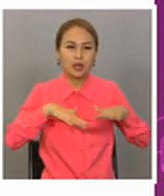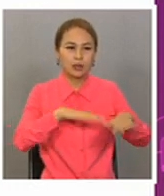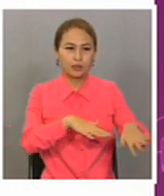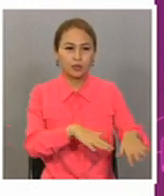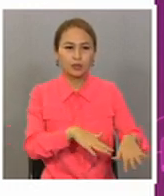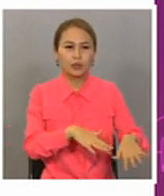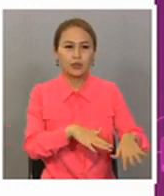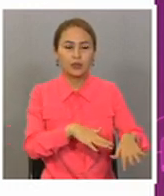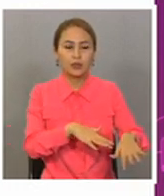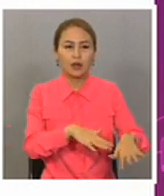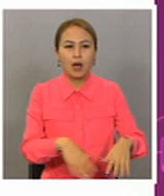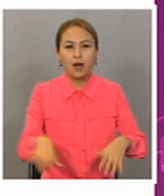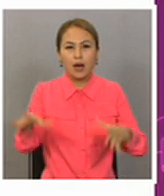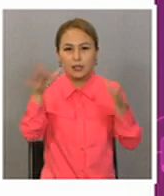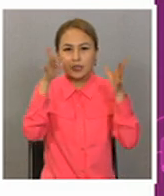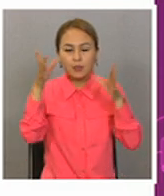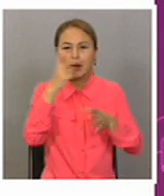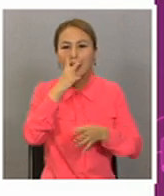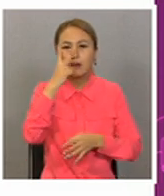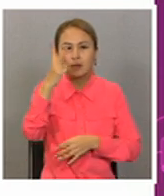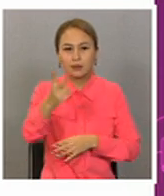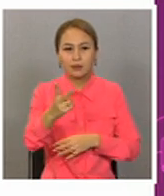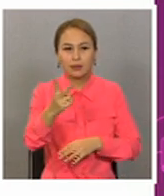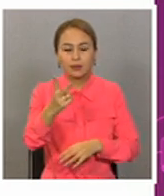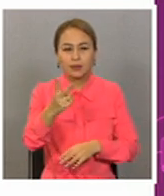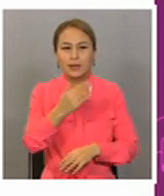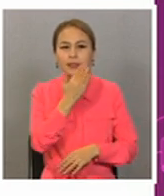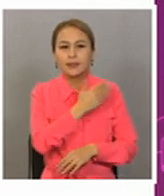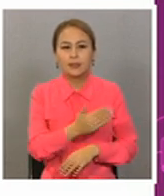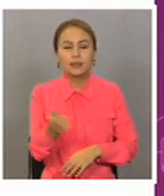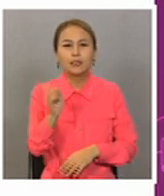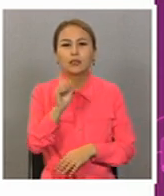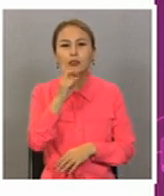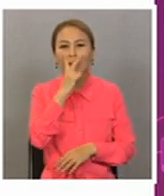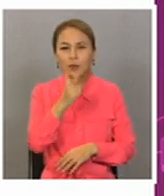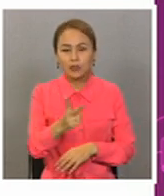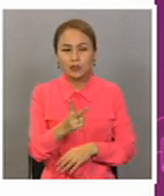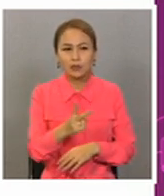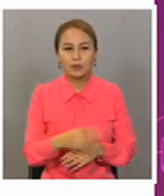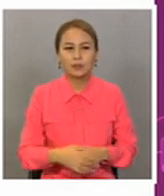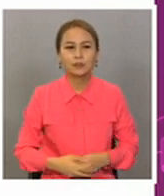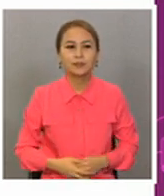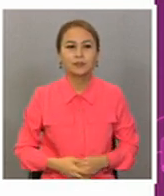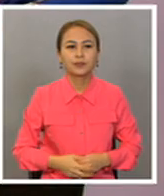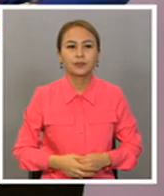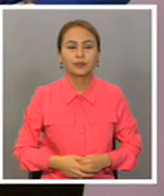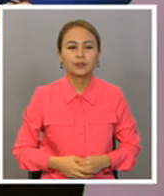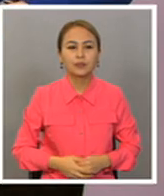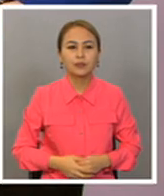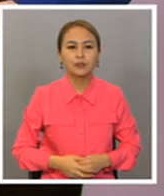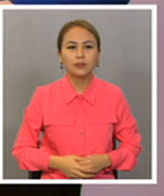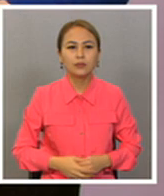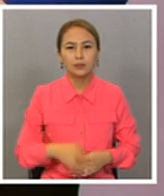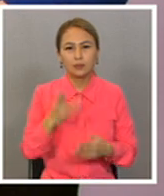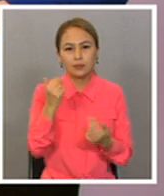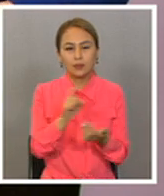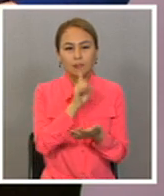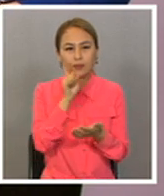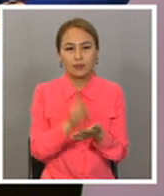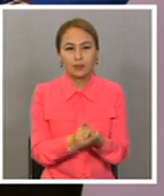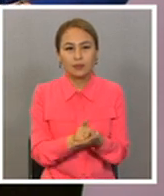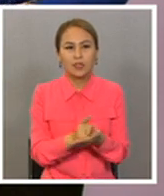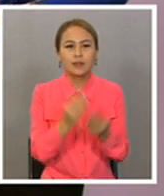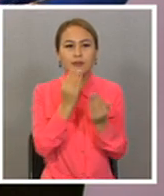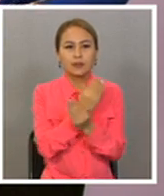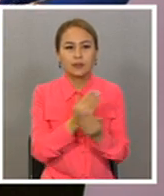Аспанға қараңдар. Сендер нені көресіңдер? Әрине, балалар,